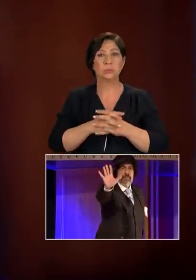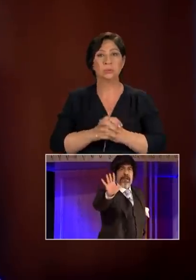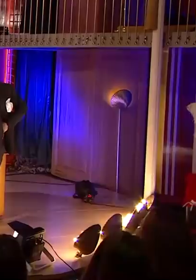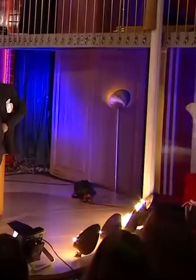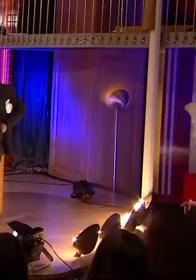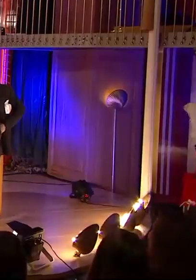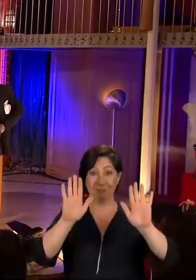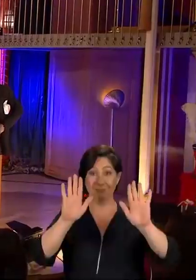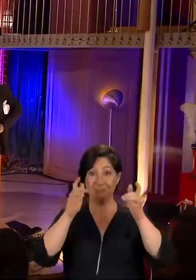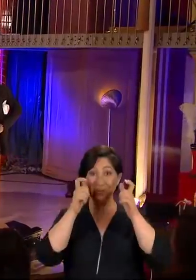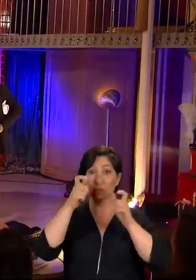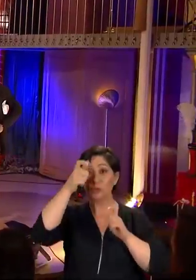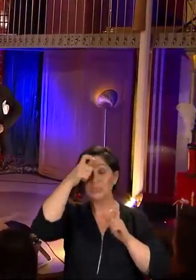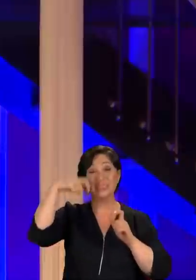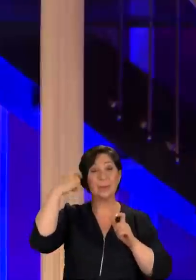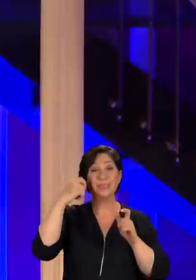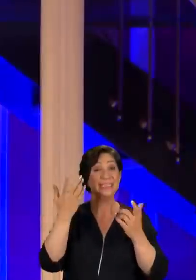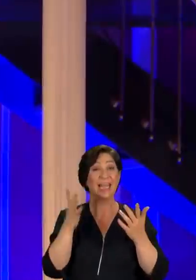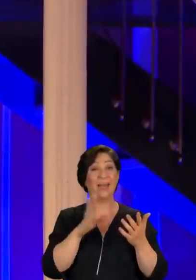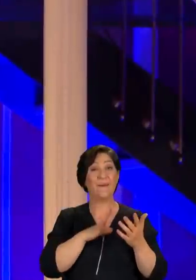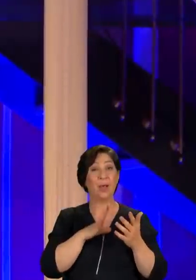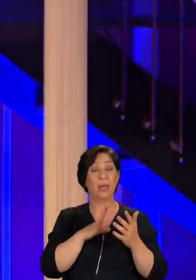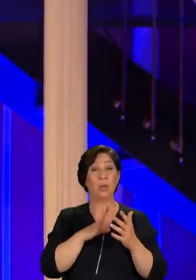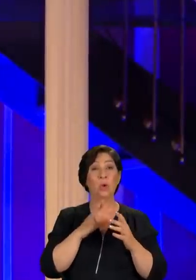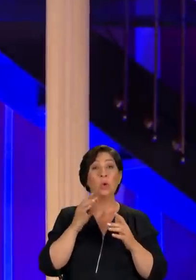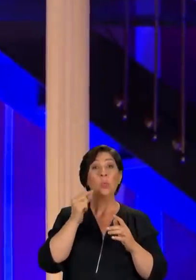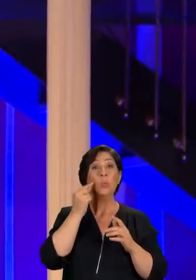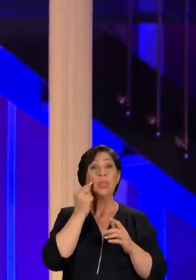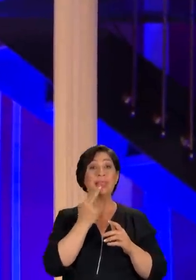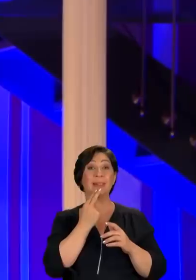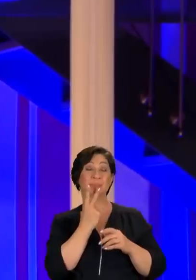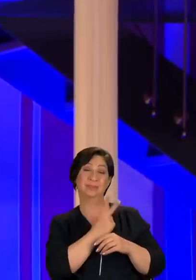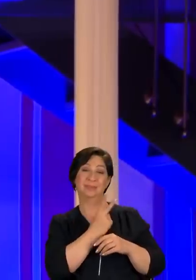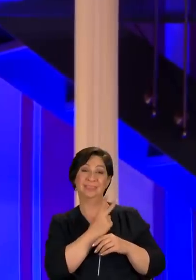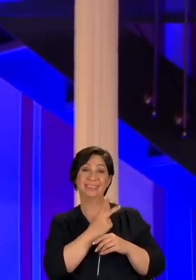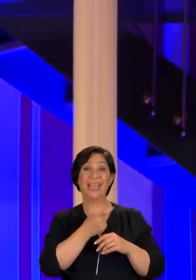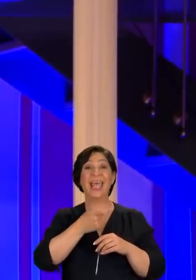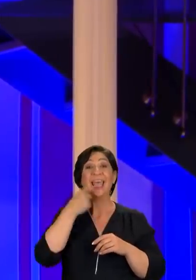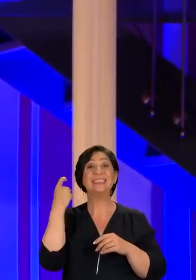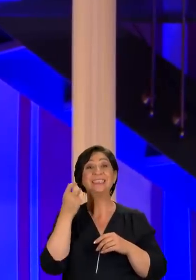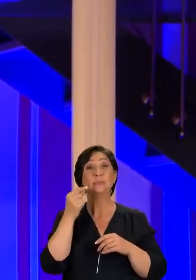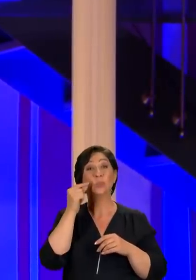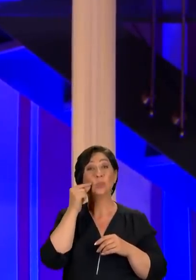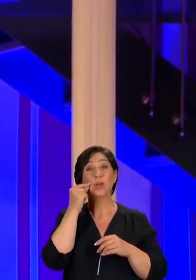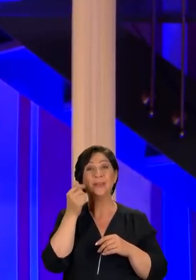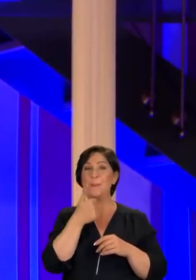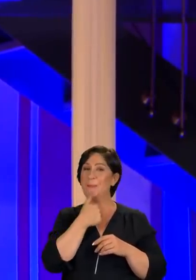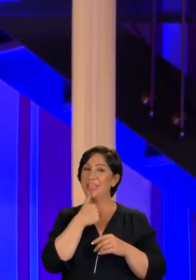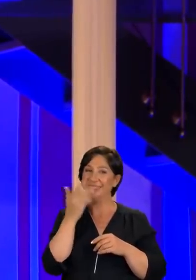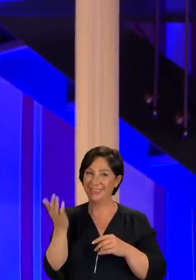Dur! Türk sineması nelere kadir? Bülent Hanım'ın eski Bülent Bey'in